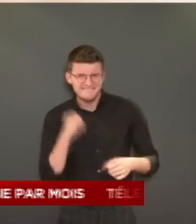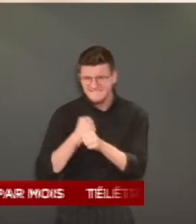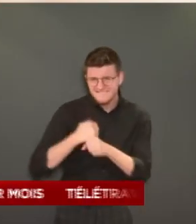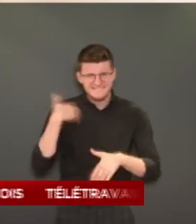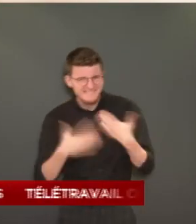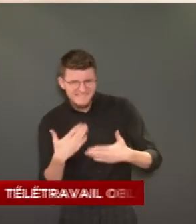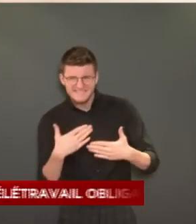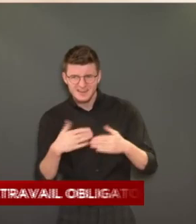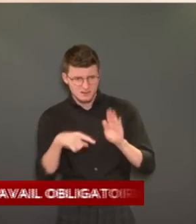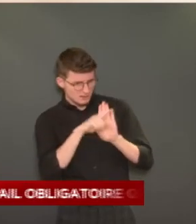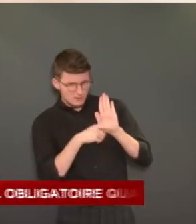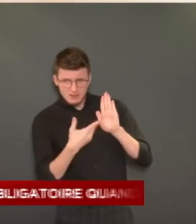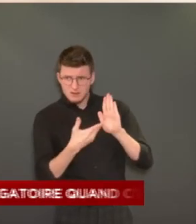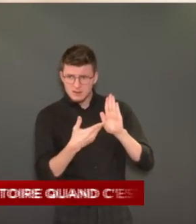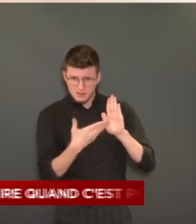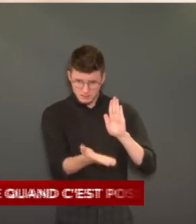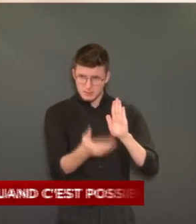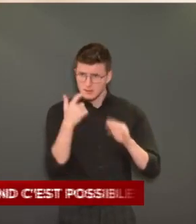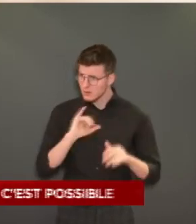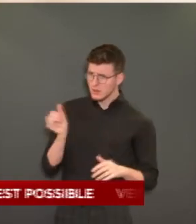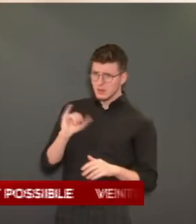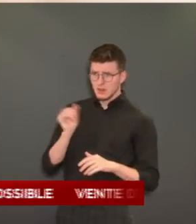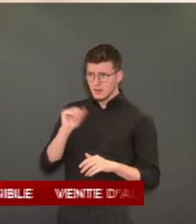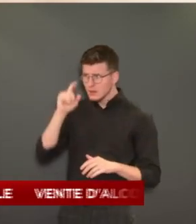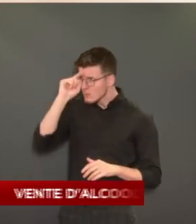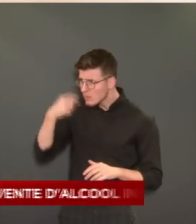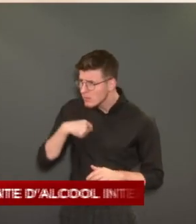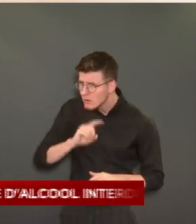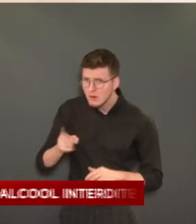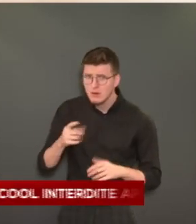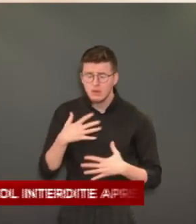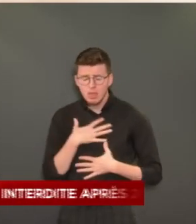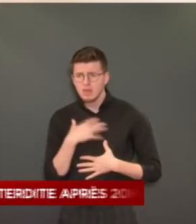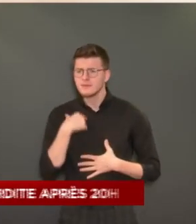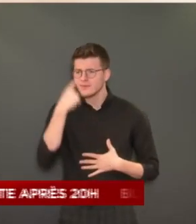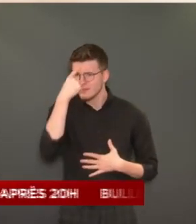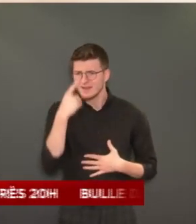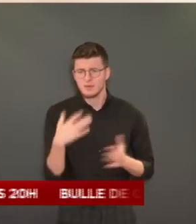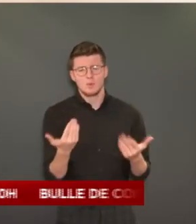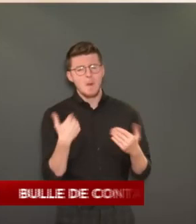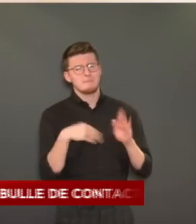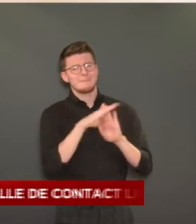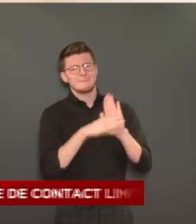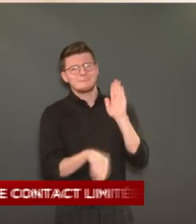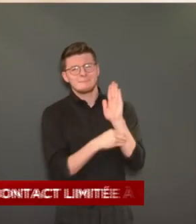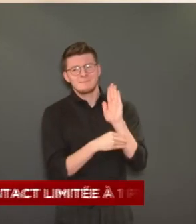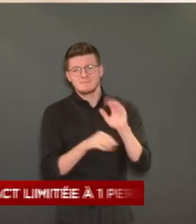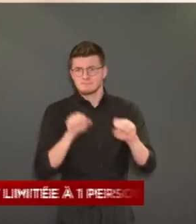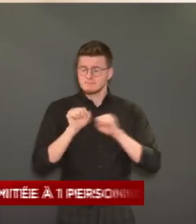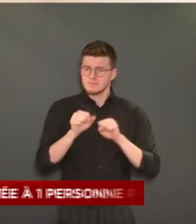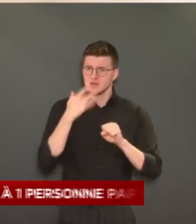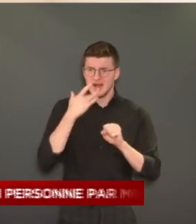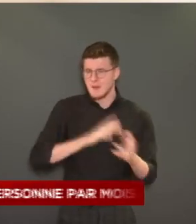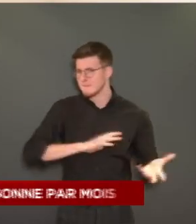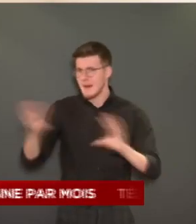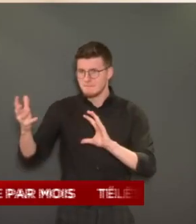avec conviction. Zeer moeilijk. Maar we nemen deze maatregelen om erger te voorkomen. Et les mesures qui sont prises aujourd'hui sont des mesures